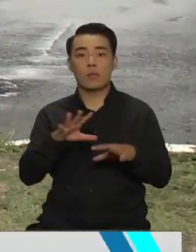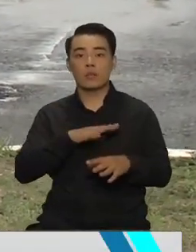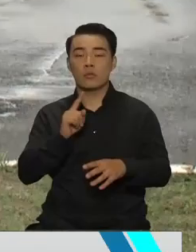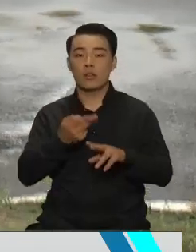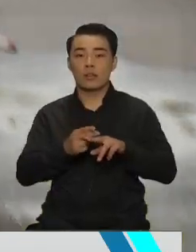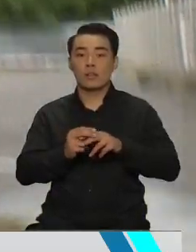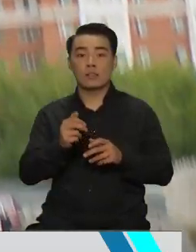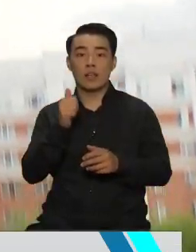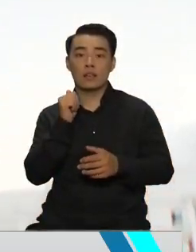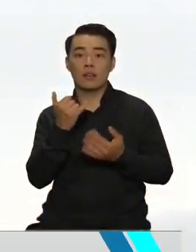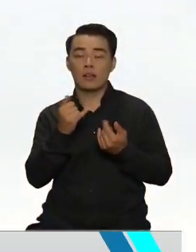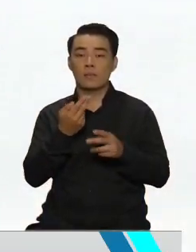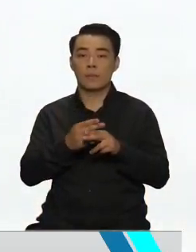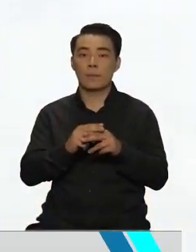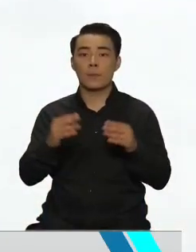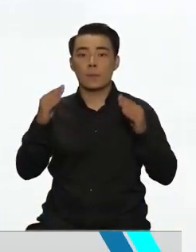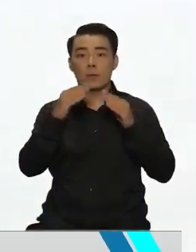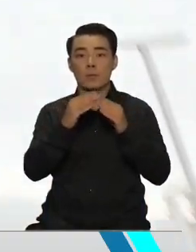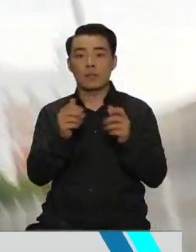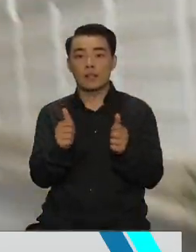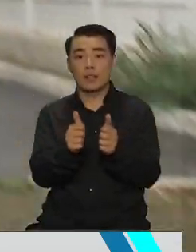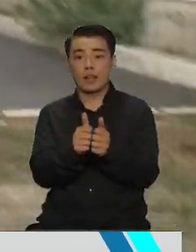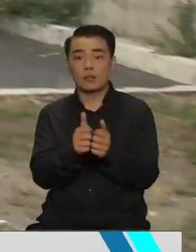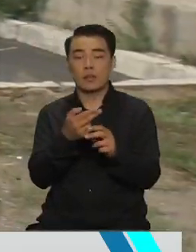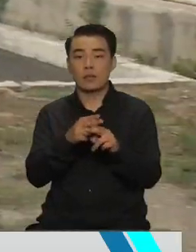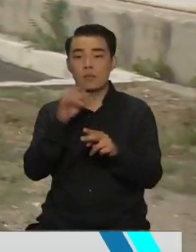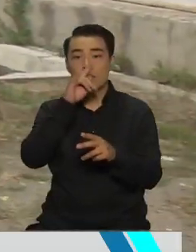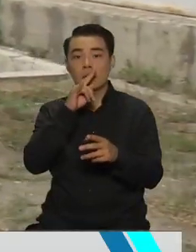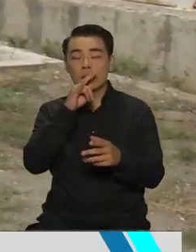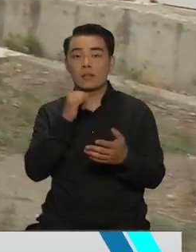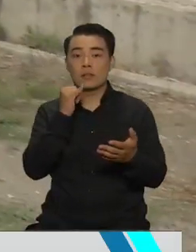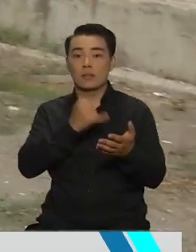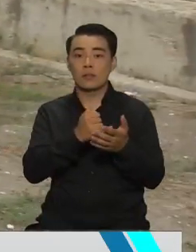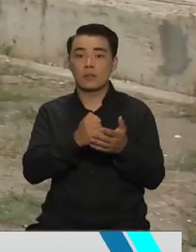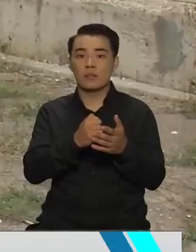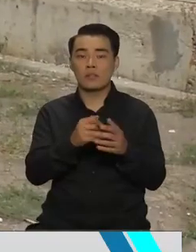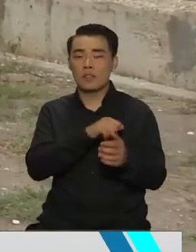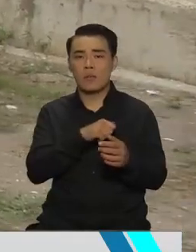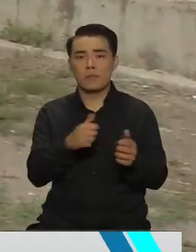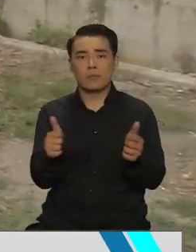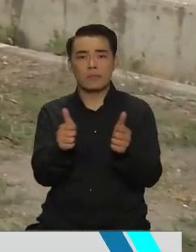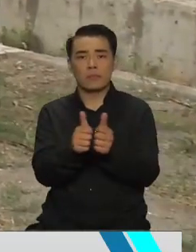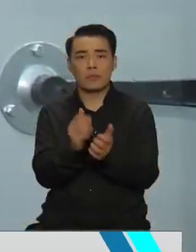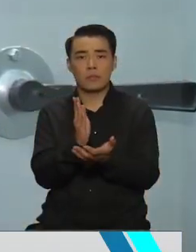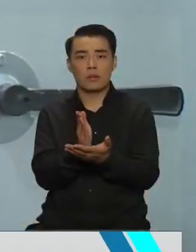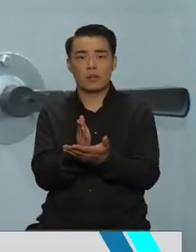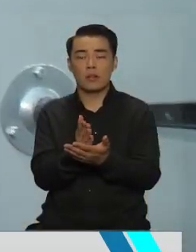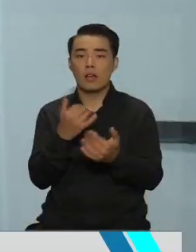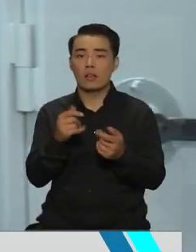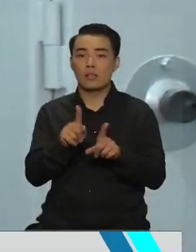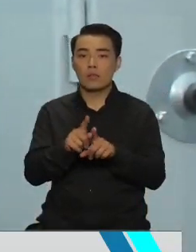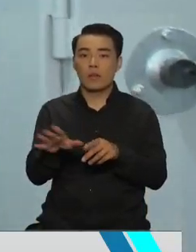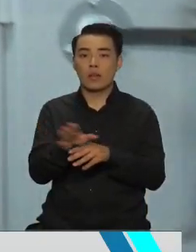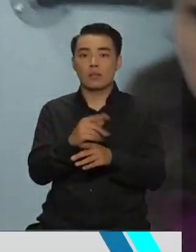менің артында тұрған мына тұрғын үй мен май құю бекетінің арасы тым жақын орналасқан. Елде бар